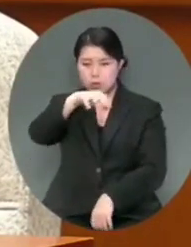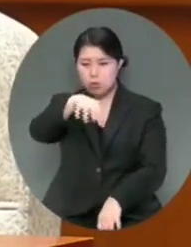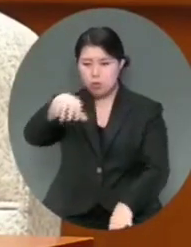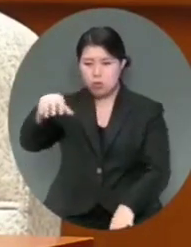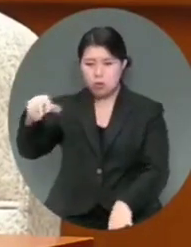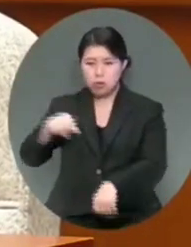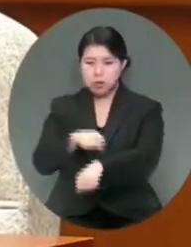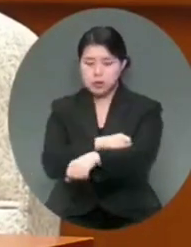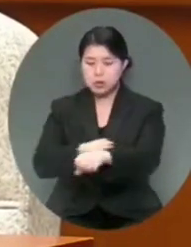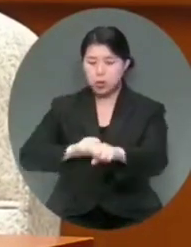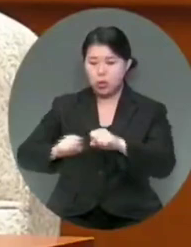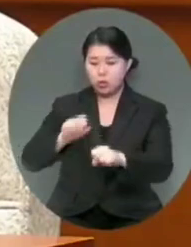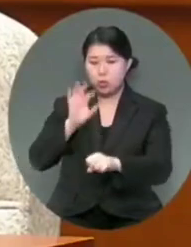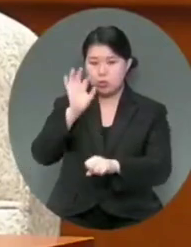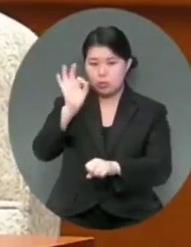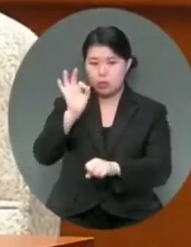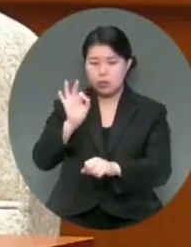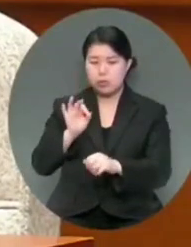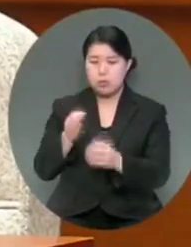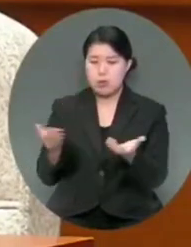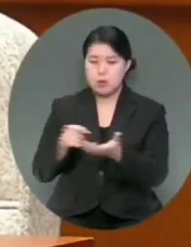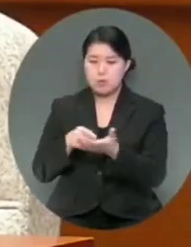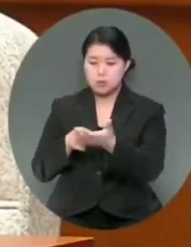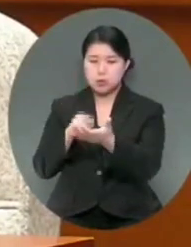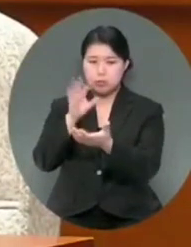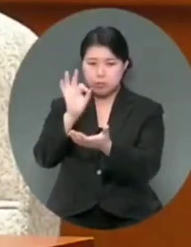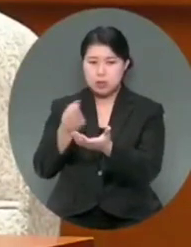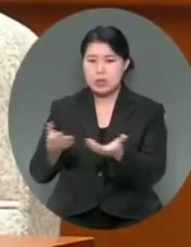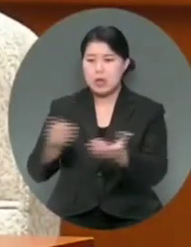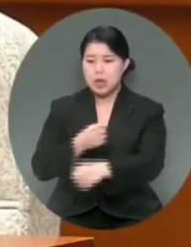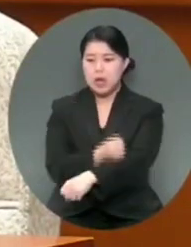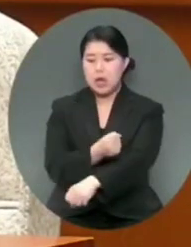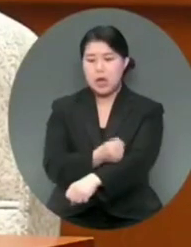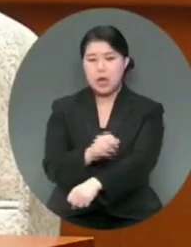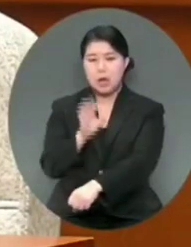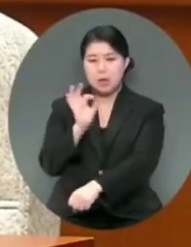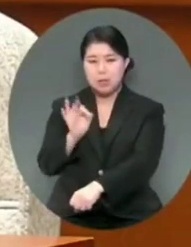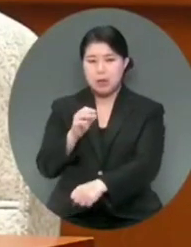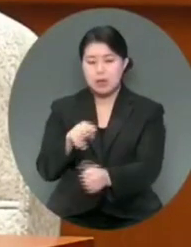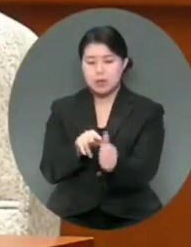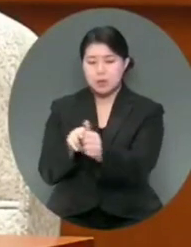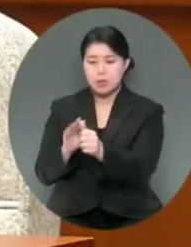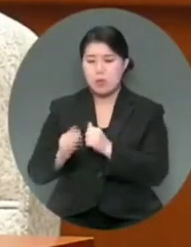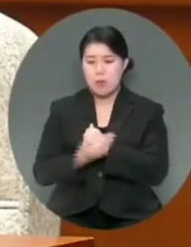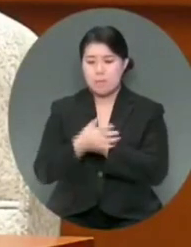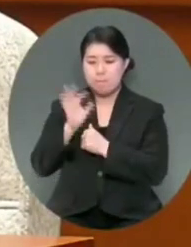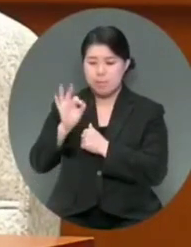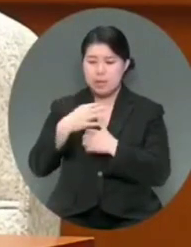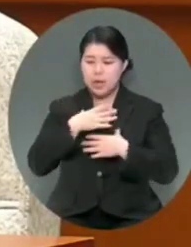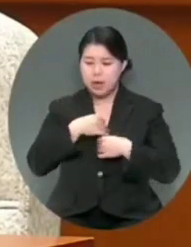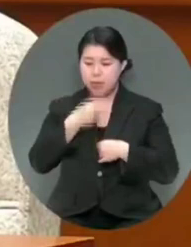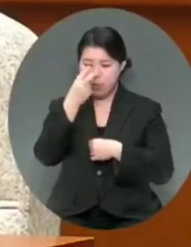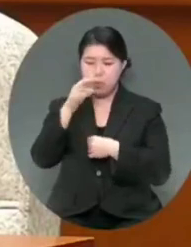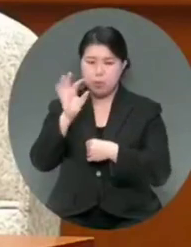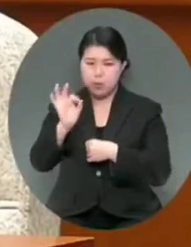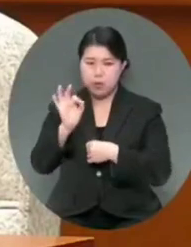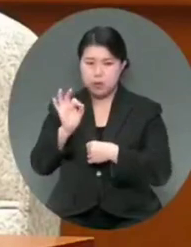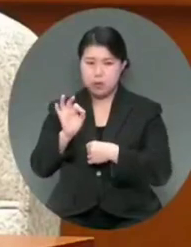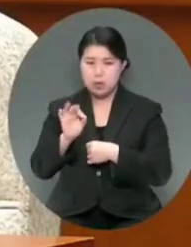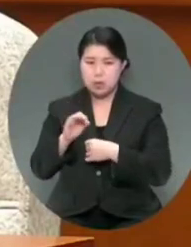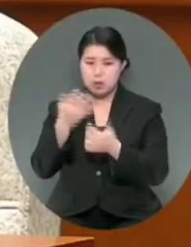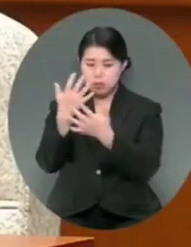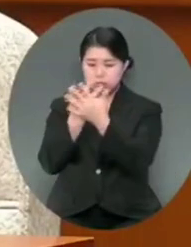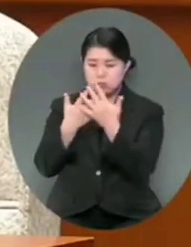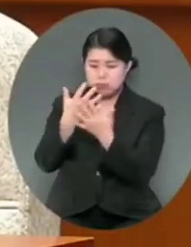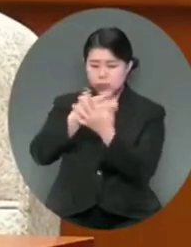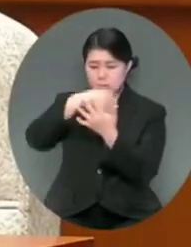권력기관의 특수활동비, 또 업무추진비와 직무수행경비, 정보보안비, 안보비 등 5대